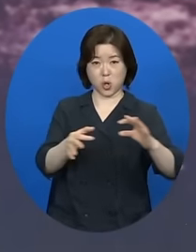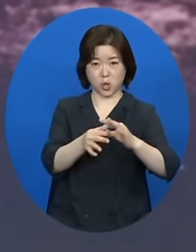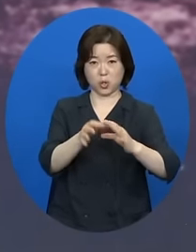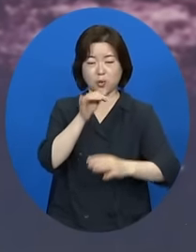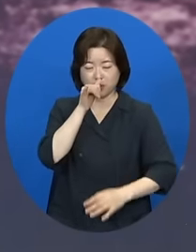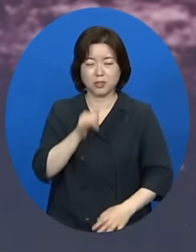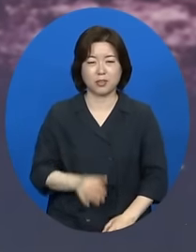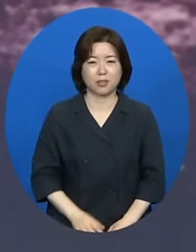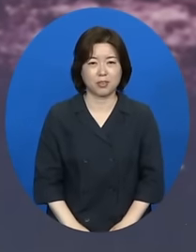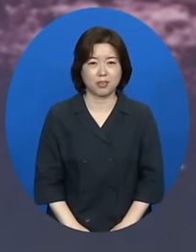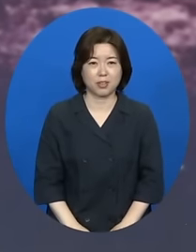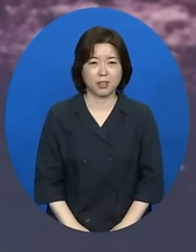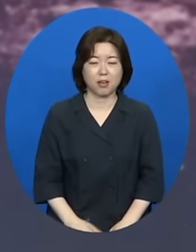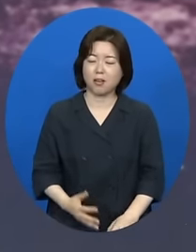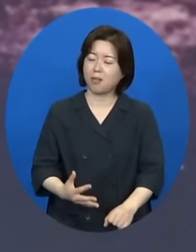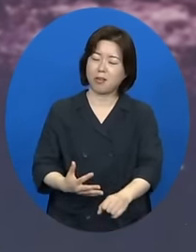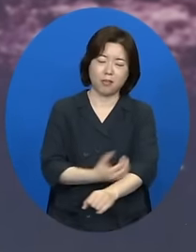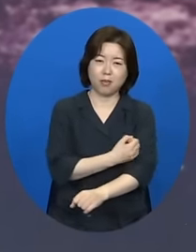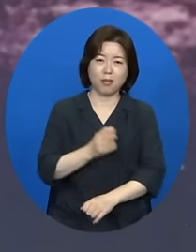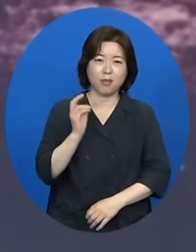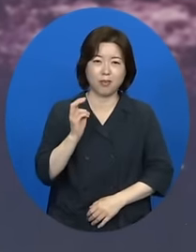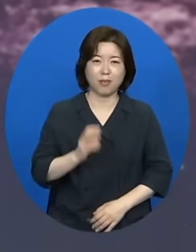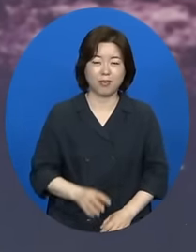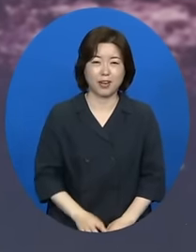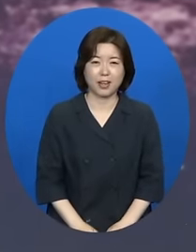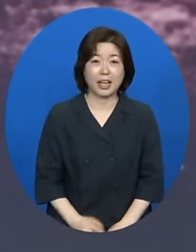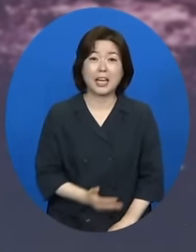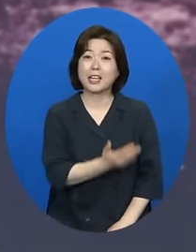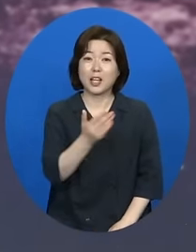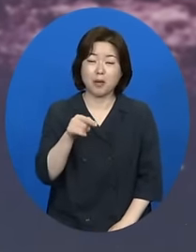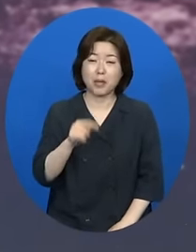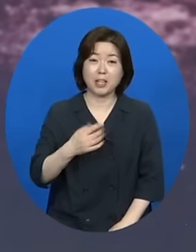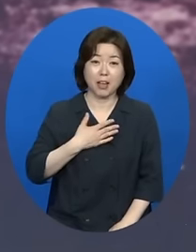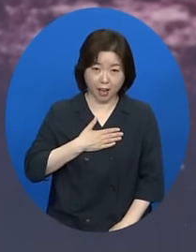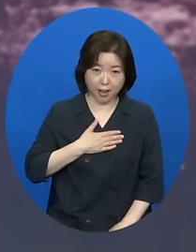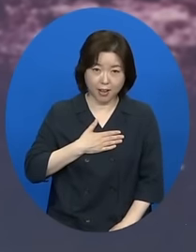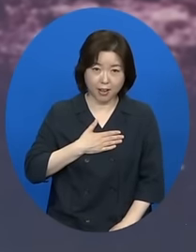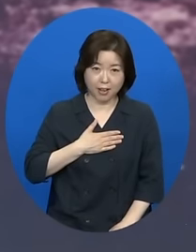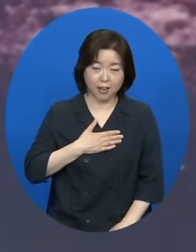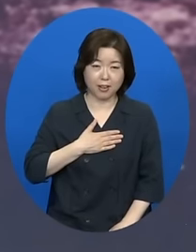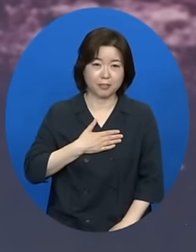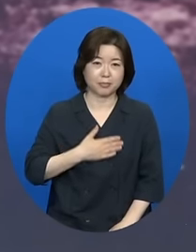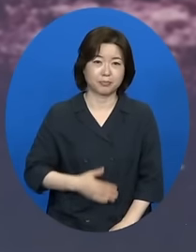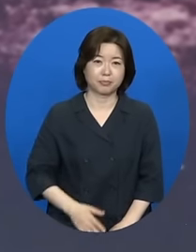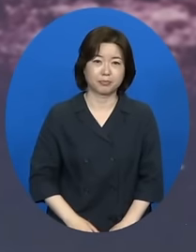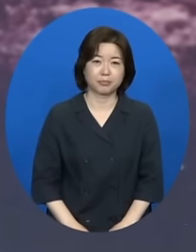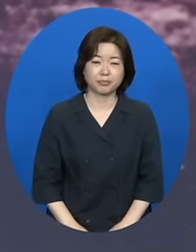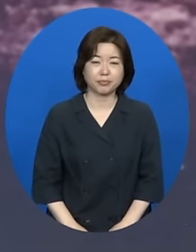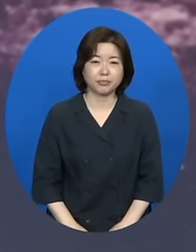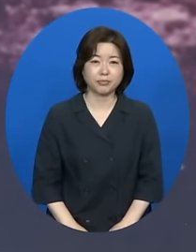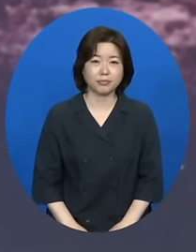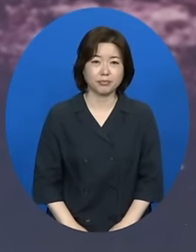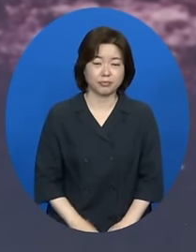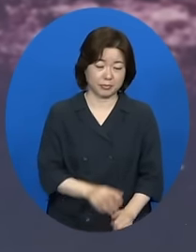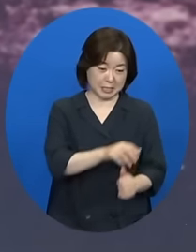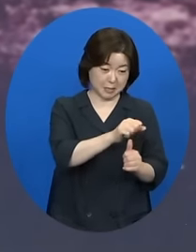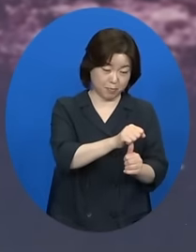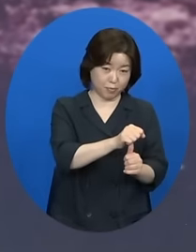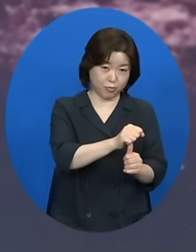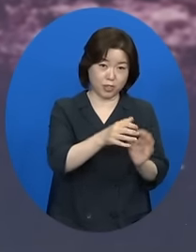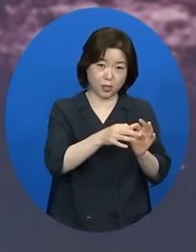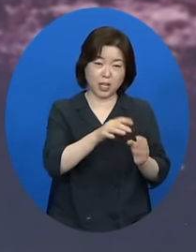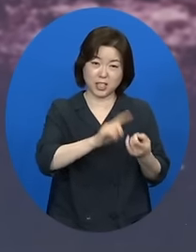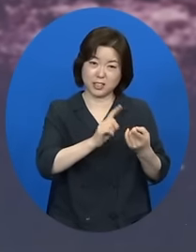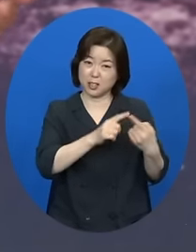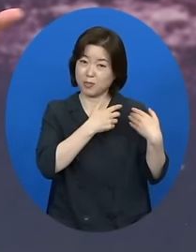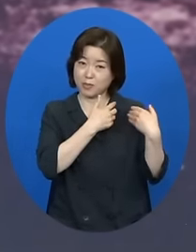사실입니다. 어마어마한 거예요. 여러분들이 이것을 아신다면 묶인 관계 그대로 둘 수